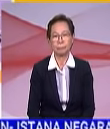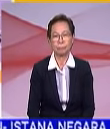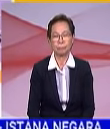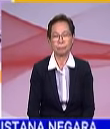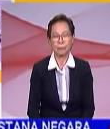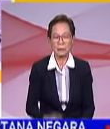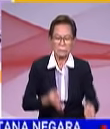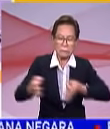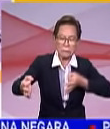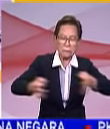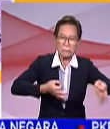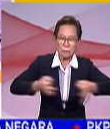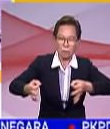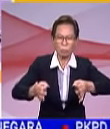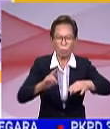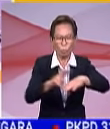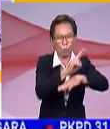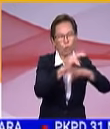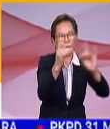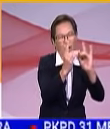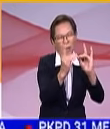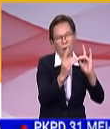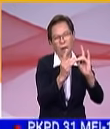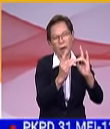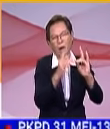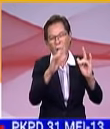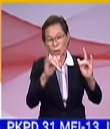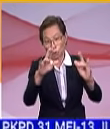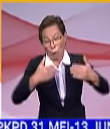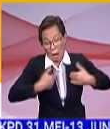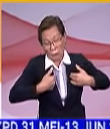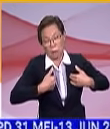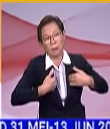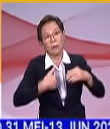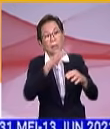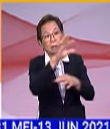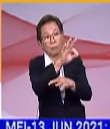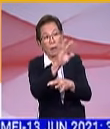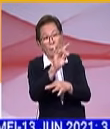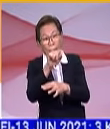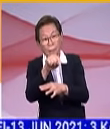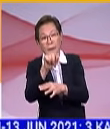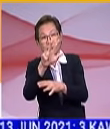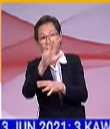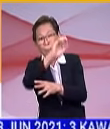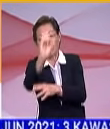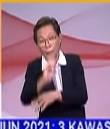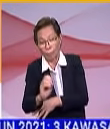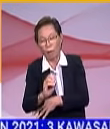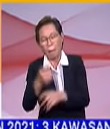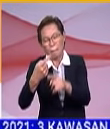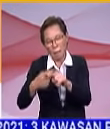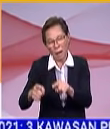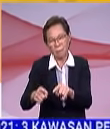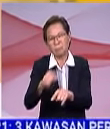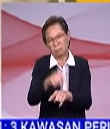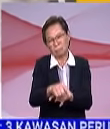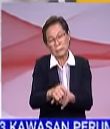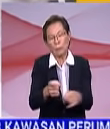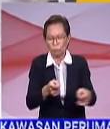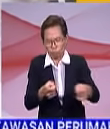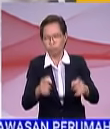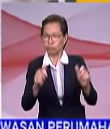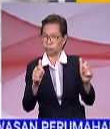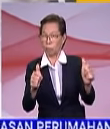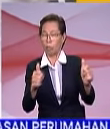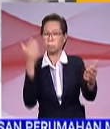Hai ke jelasnya meskipun keadaan penggunaan kaca luar icsard sebanyak 50 83-100 namun keadaan masih